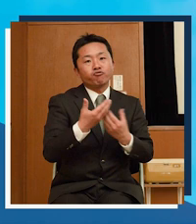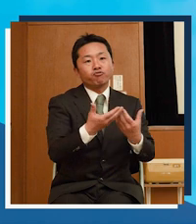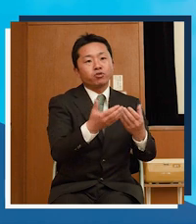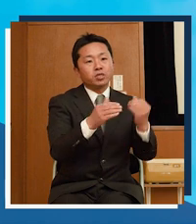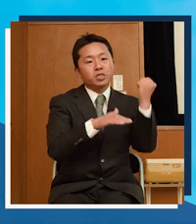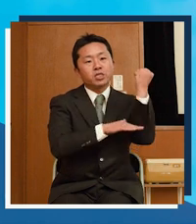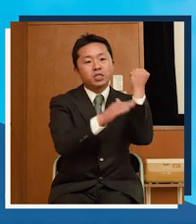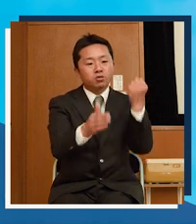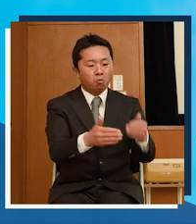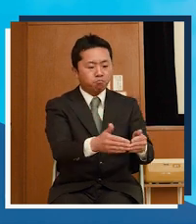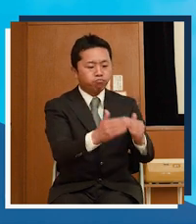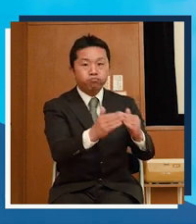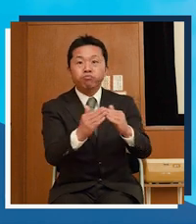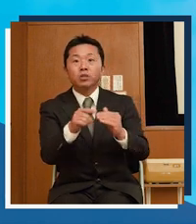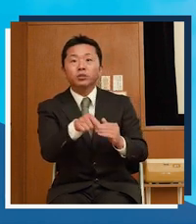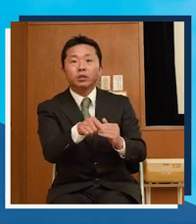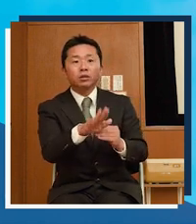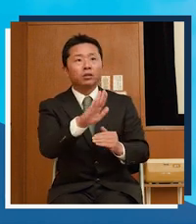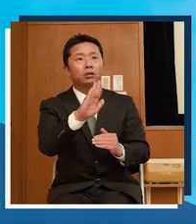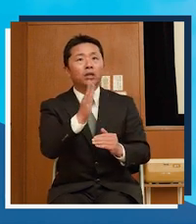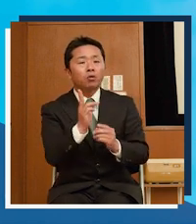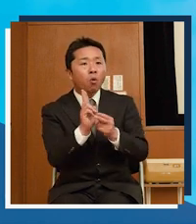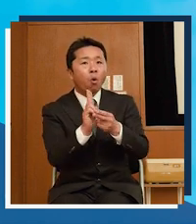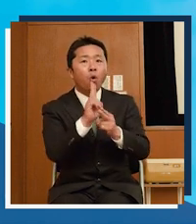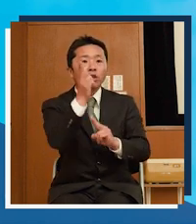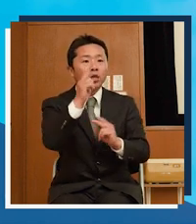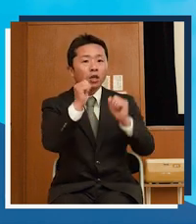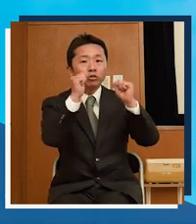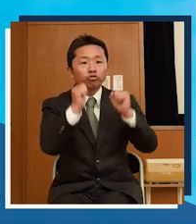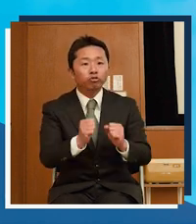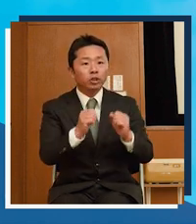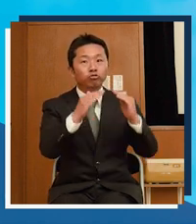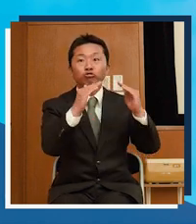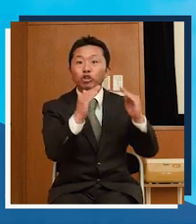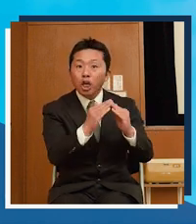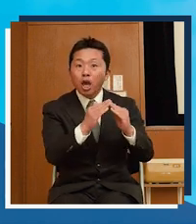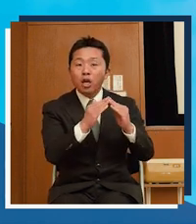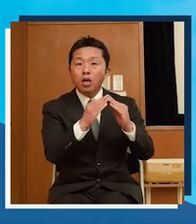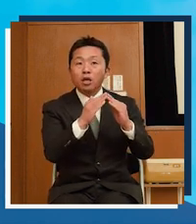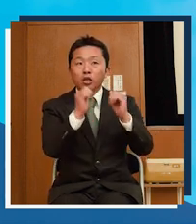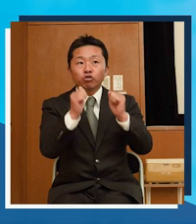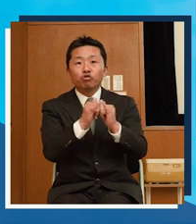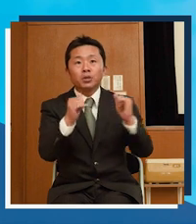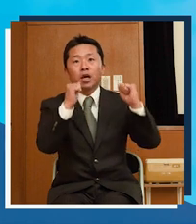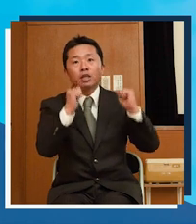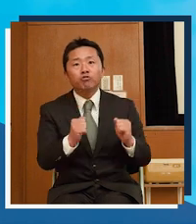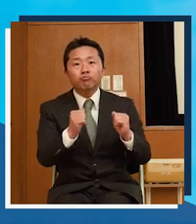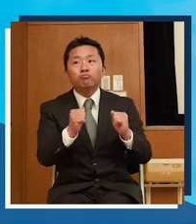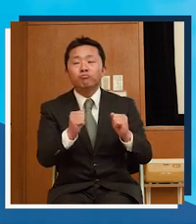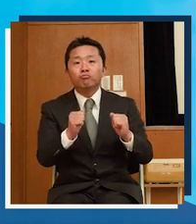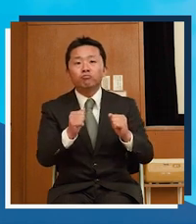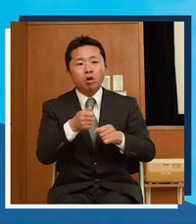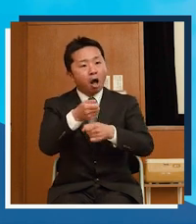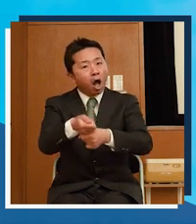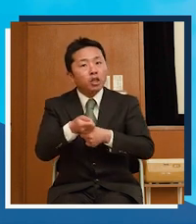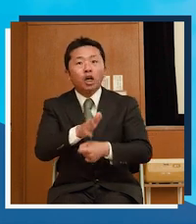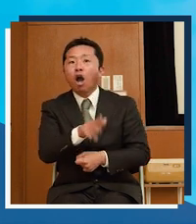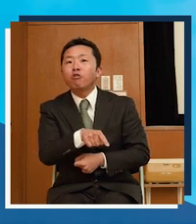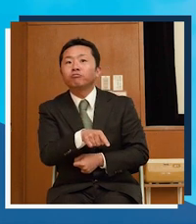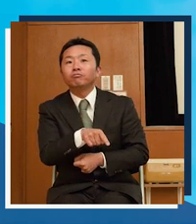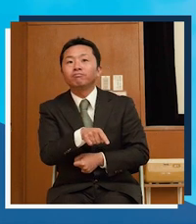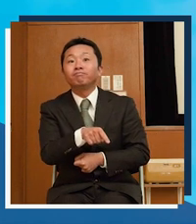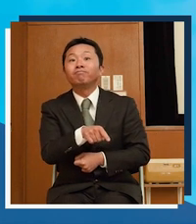もう沖縄の住民が住んでいる家がありその生活の過程を得ている畑などもあったわけ